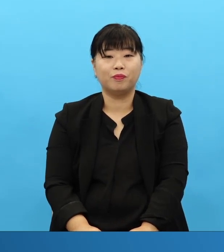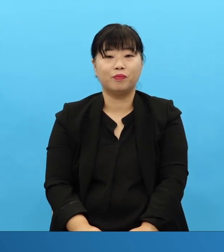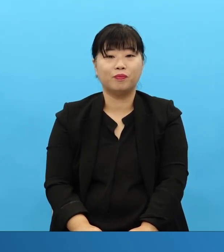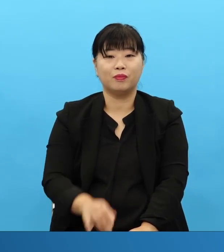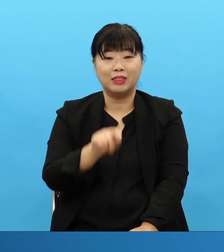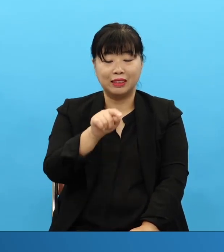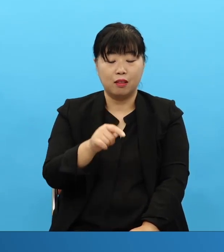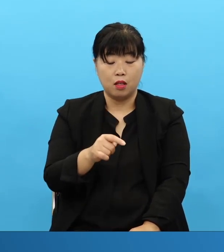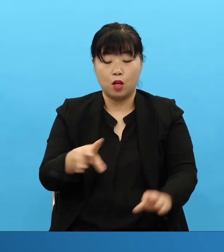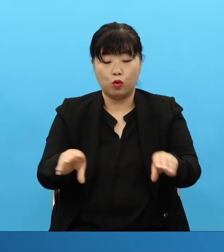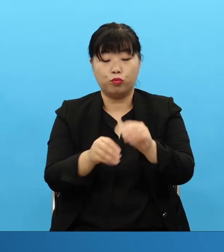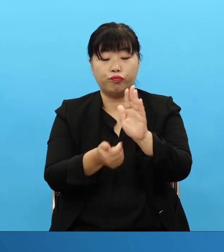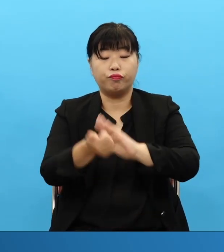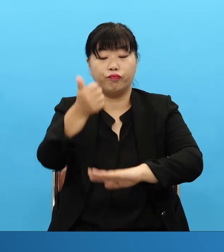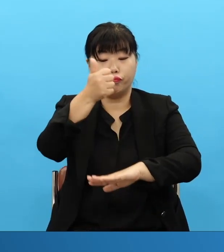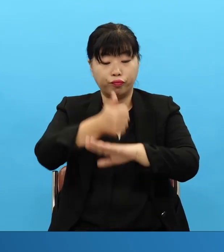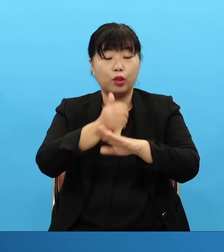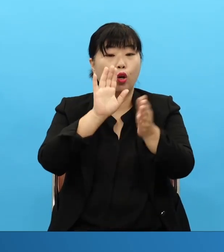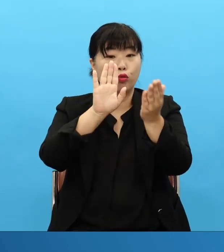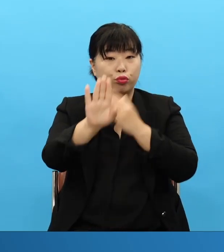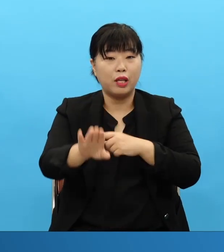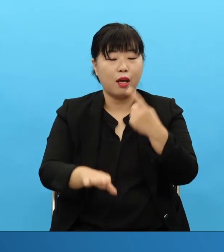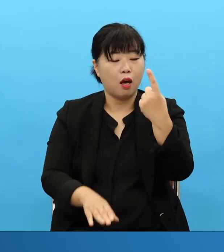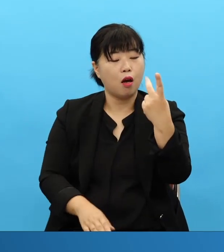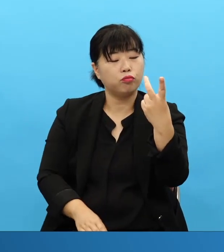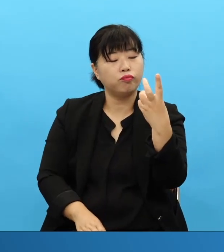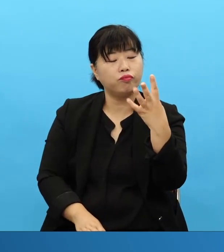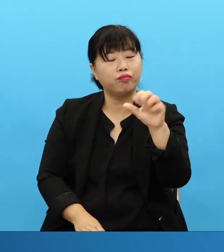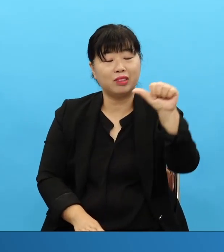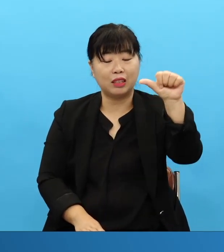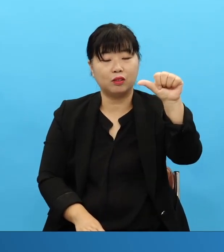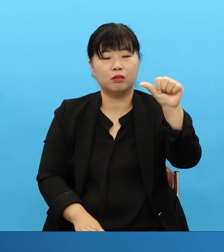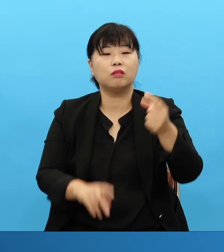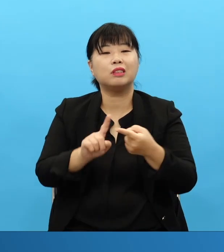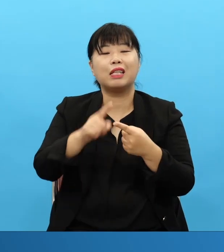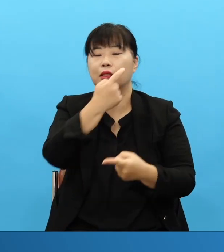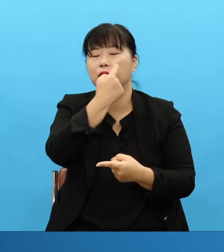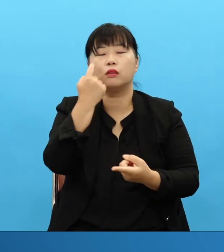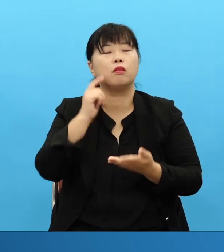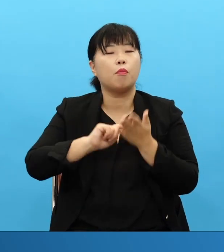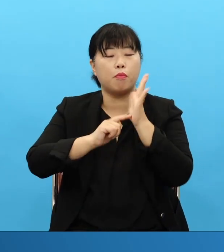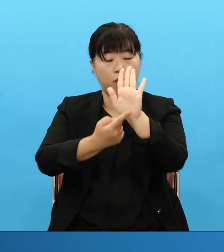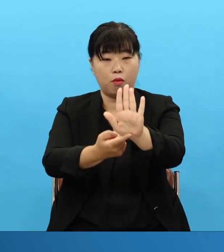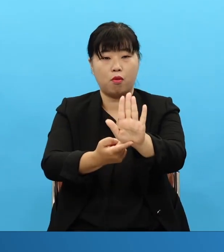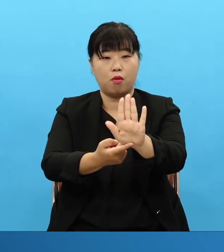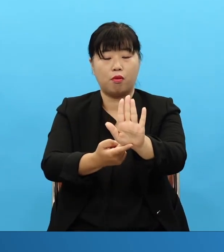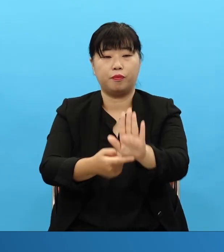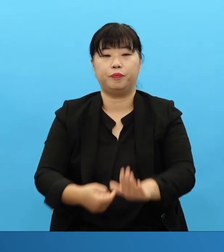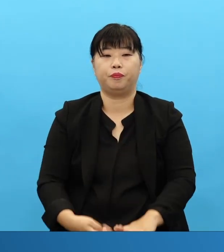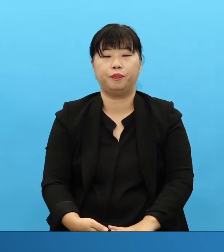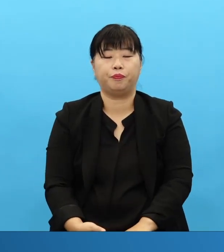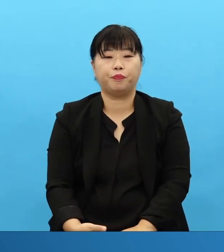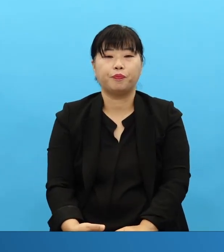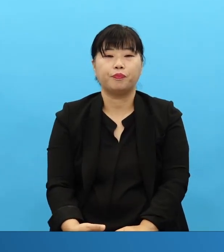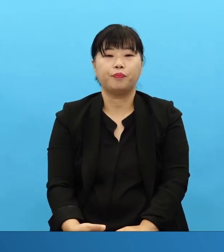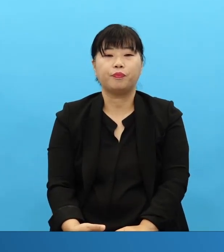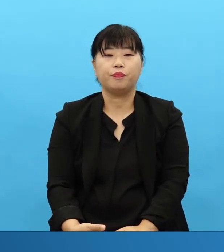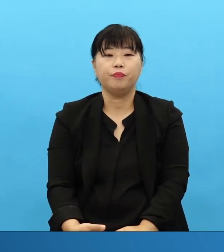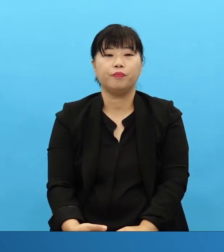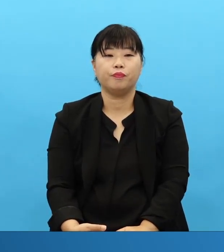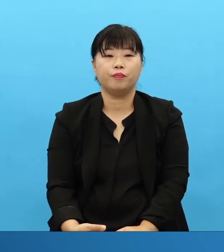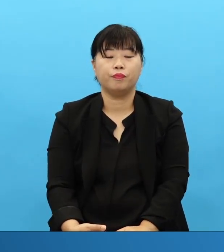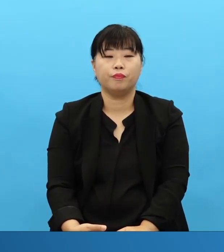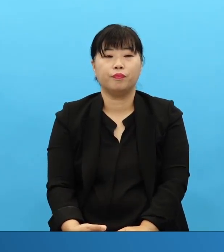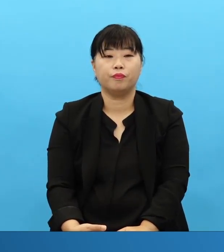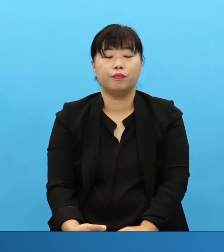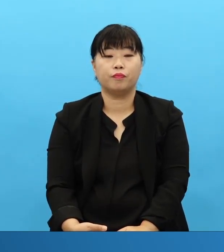해버린 겁니다. And so he did these 5 works. 전 세계가 요셉의 능력이 아니라 쌀사러 와야 돼요. And it wasn't Joseph's power. The entire world had to come to him to buy grain.